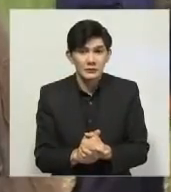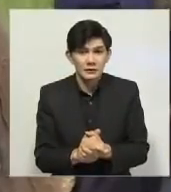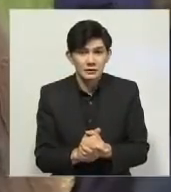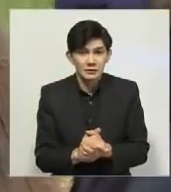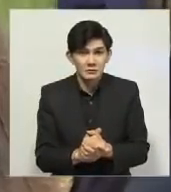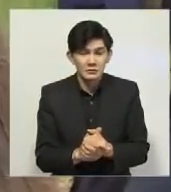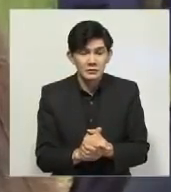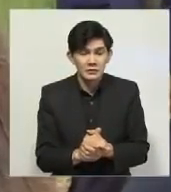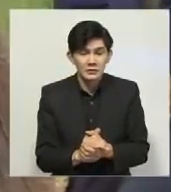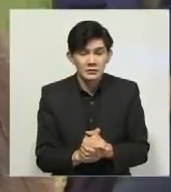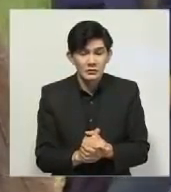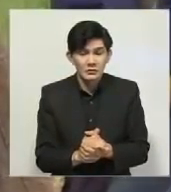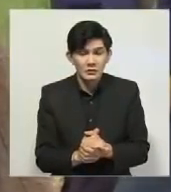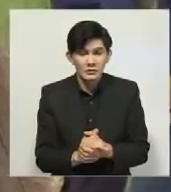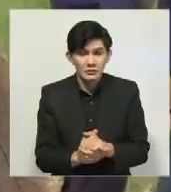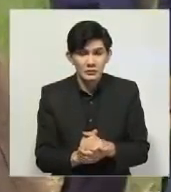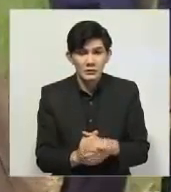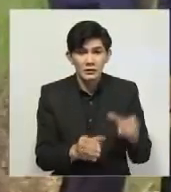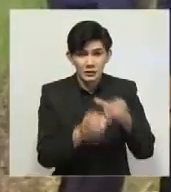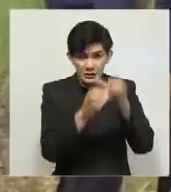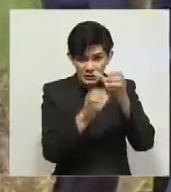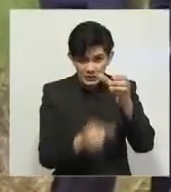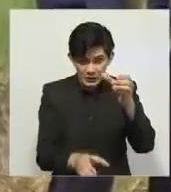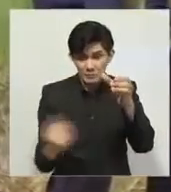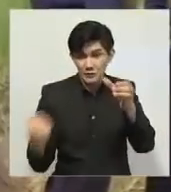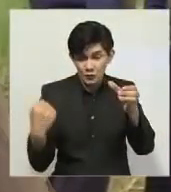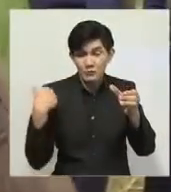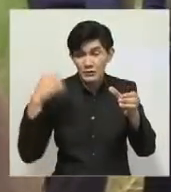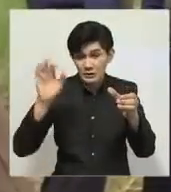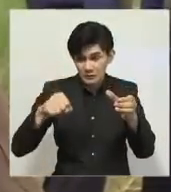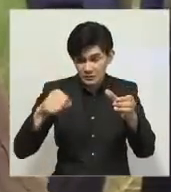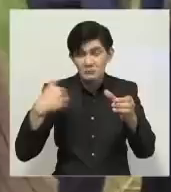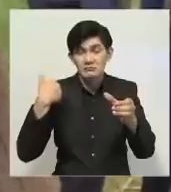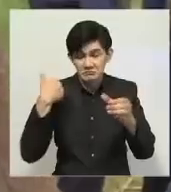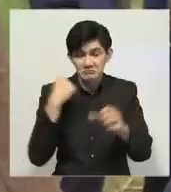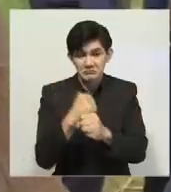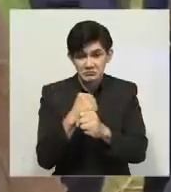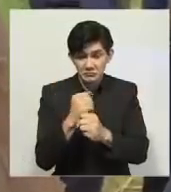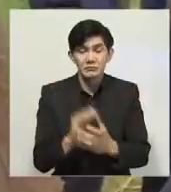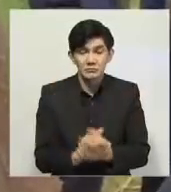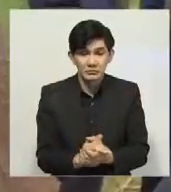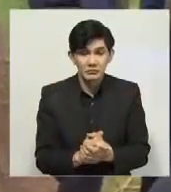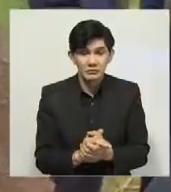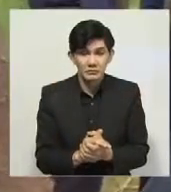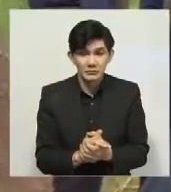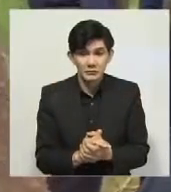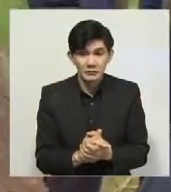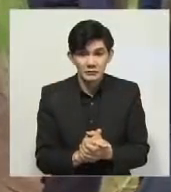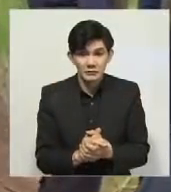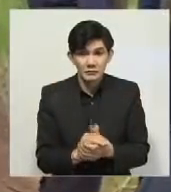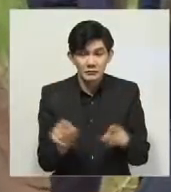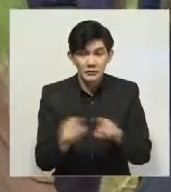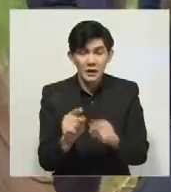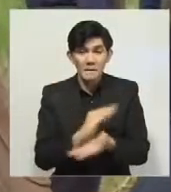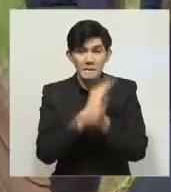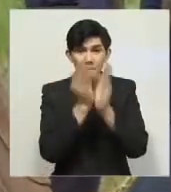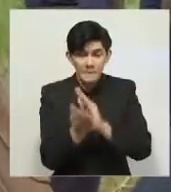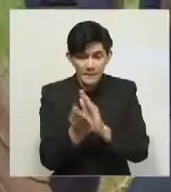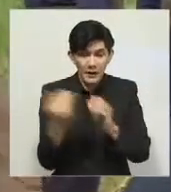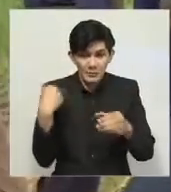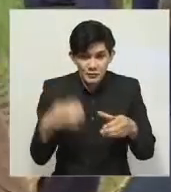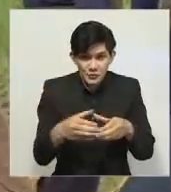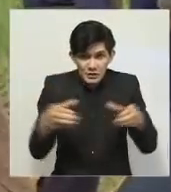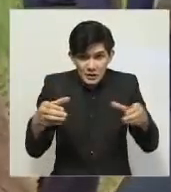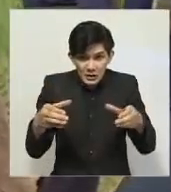ใช่ครับ มีความมั่นคงแข็งคงทนมากน้อยแค่ไหน มั่นคงครับตัวนี้เราสามารถที่จะปรับระดับให้มันกว้างก็